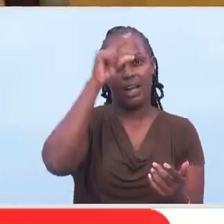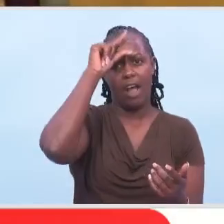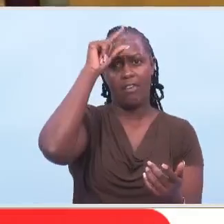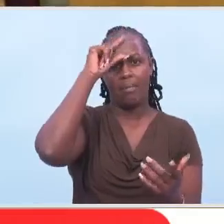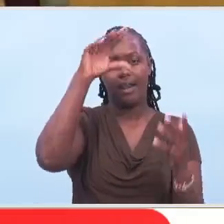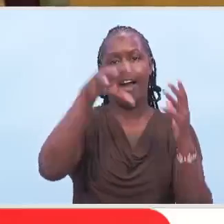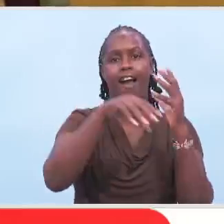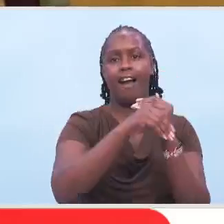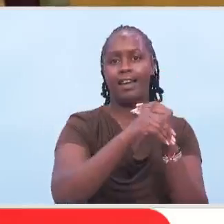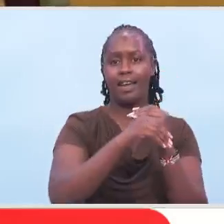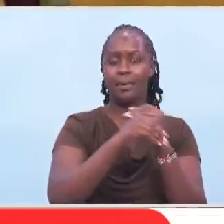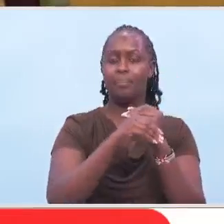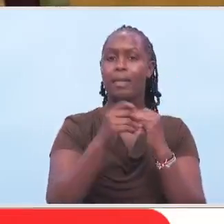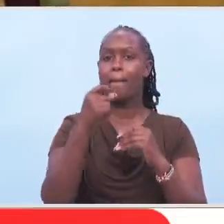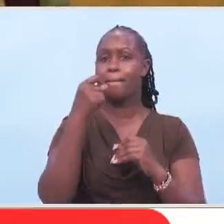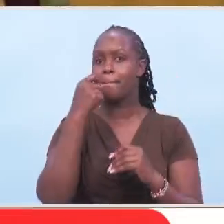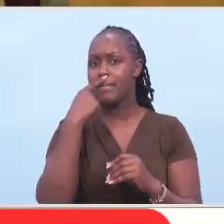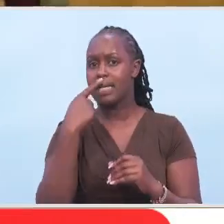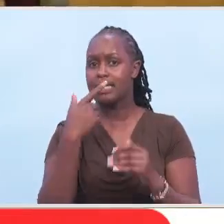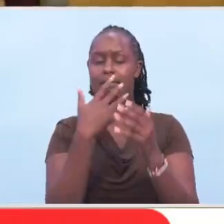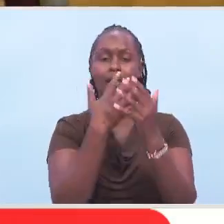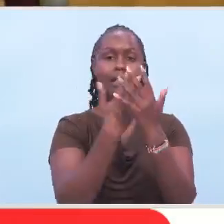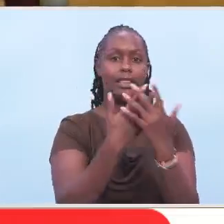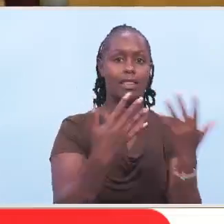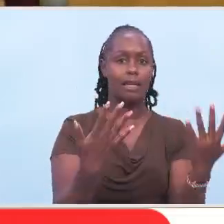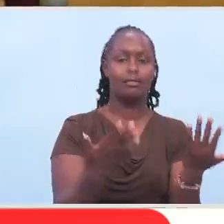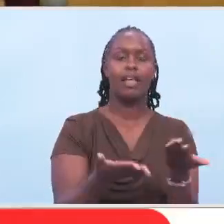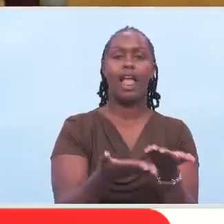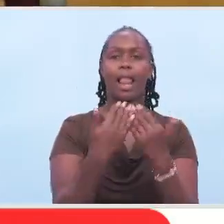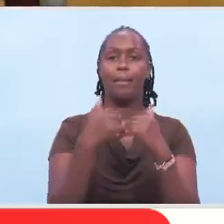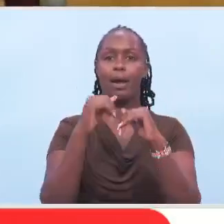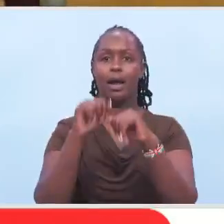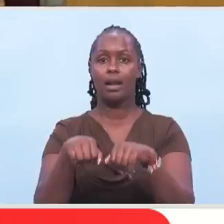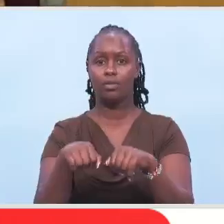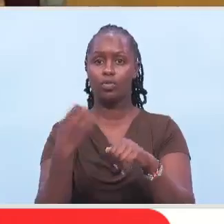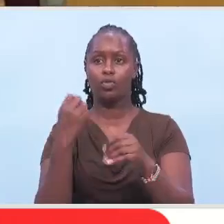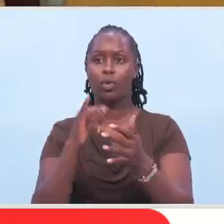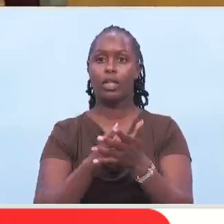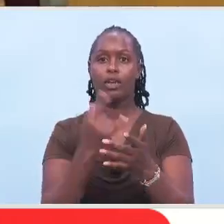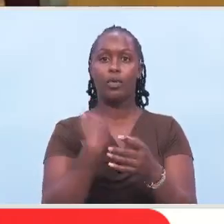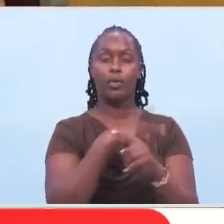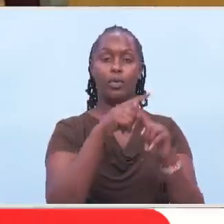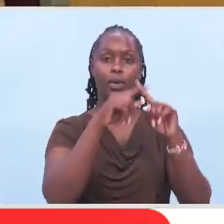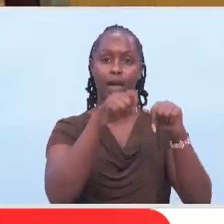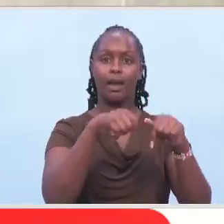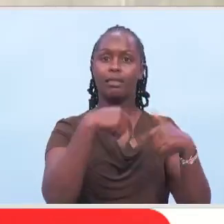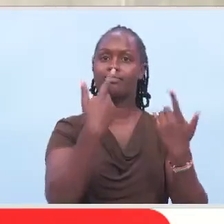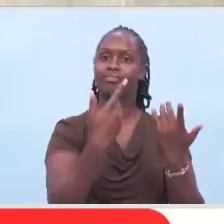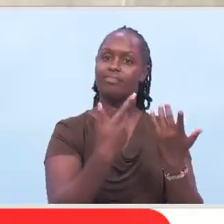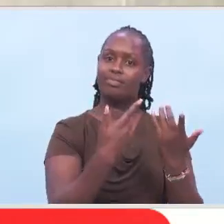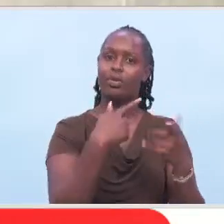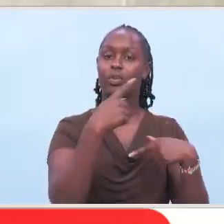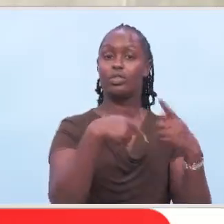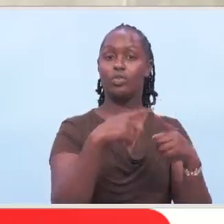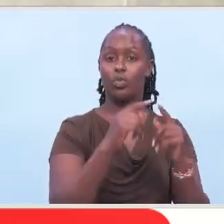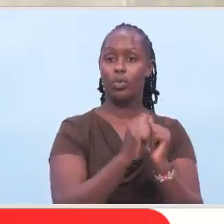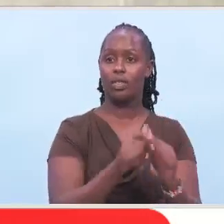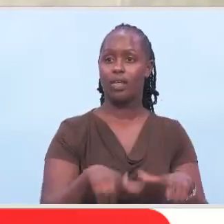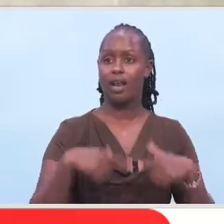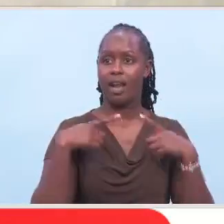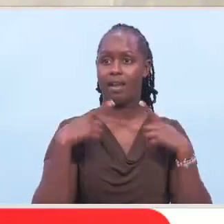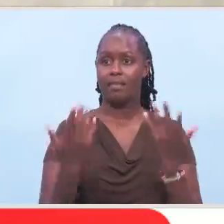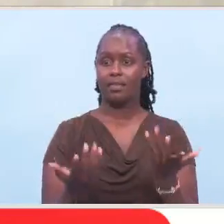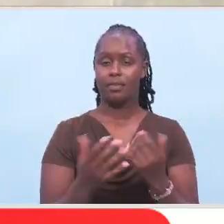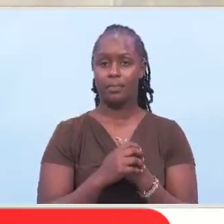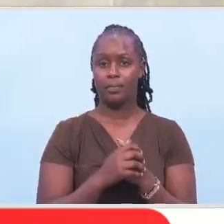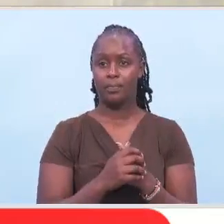dawa na vitu ambazo wanaweza kutusaidia ili tujimudu kimaisha. Magonjwa ni mengi. Njihia wakes each